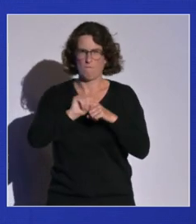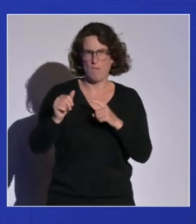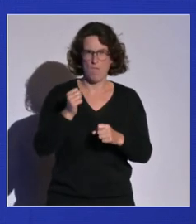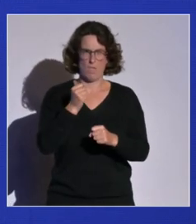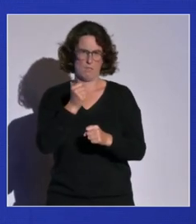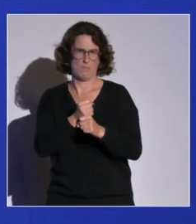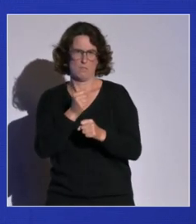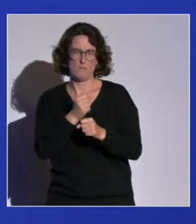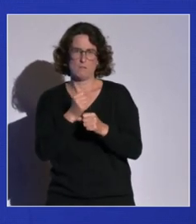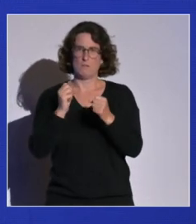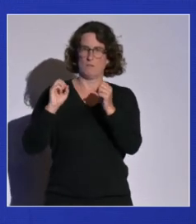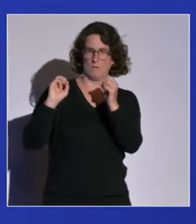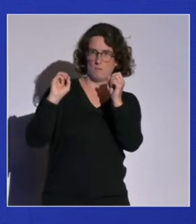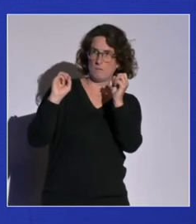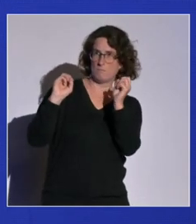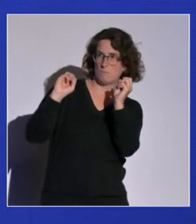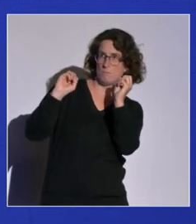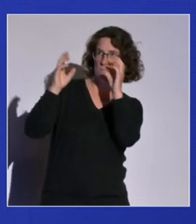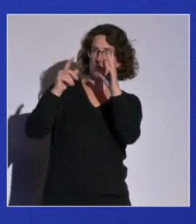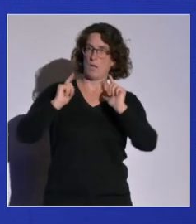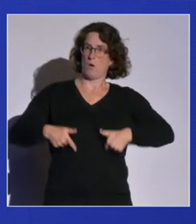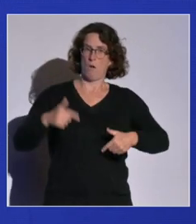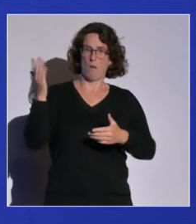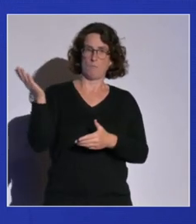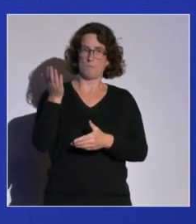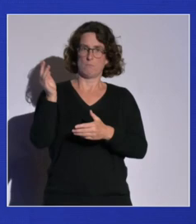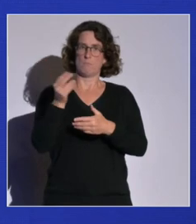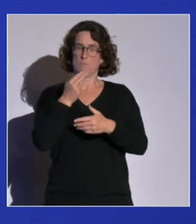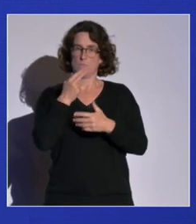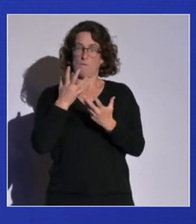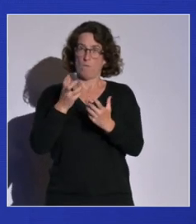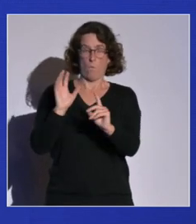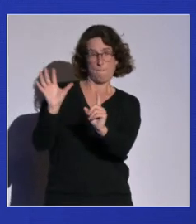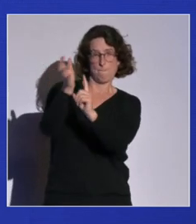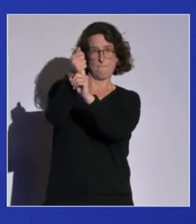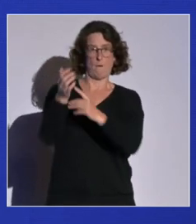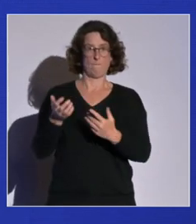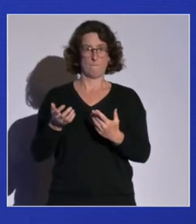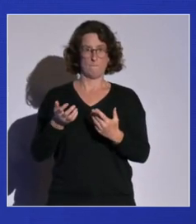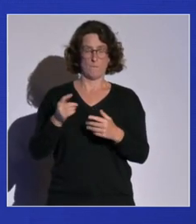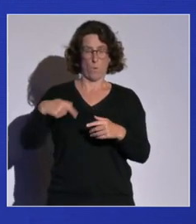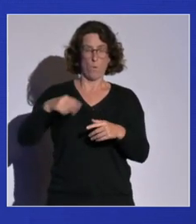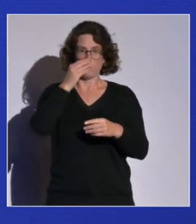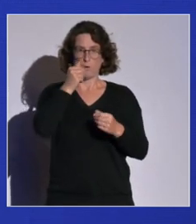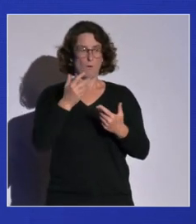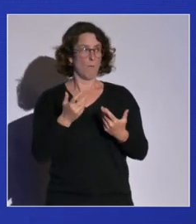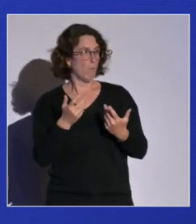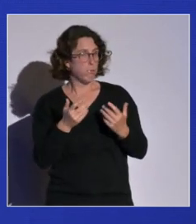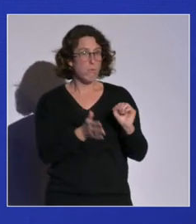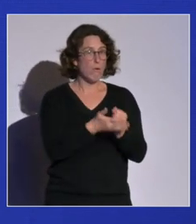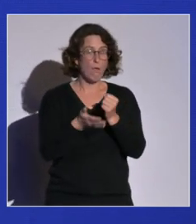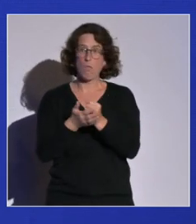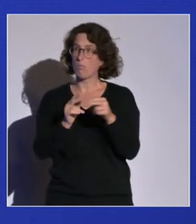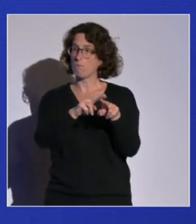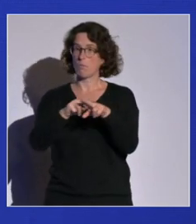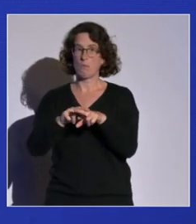idéal-là, ne se sentent pas soutenus, ne se sentent pas encouragés, et ils s'en vont. Et